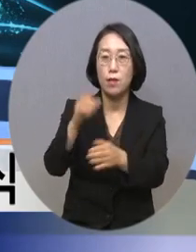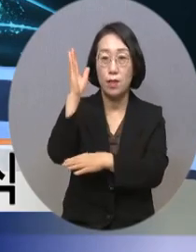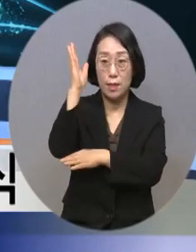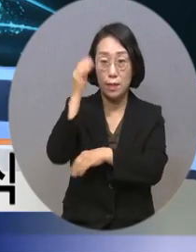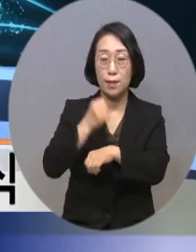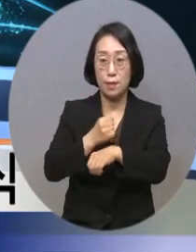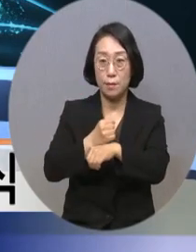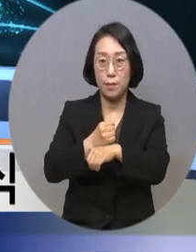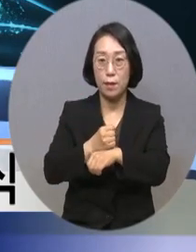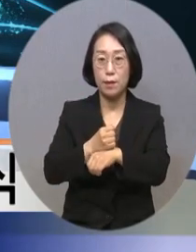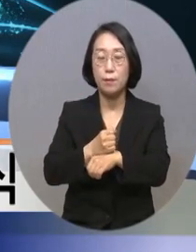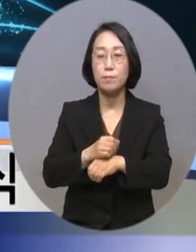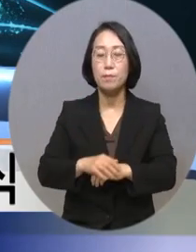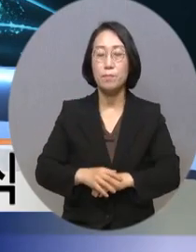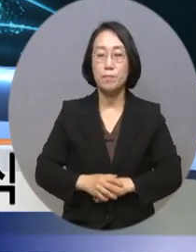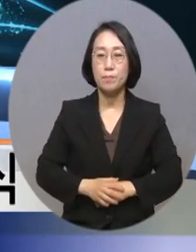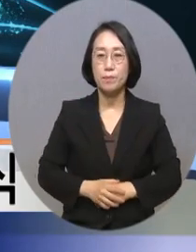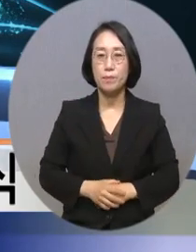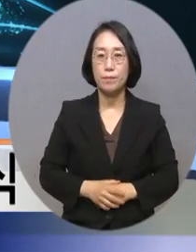내용 박성용 기자가 전합니다.